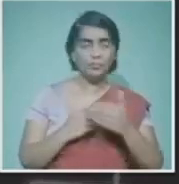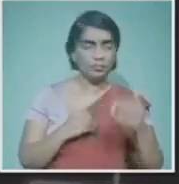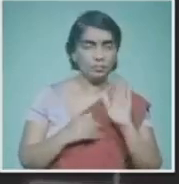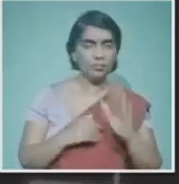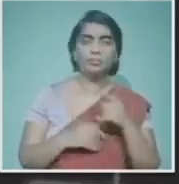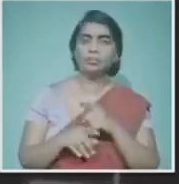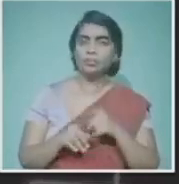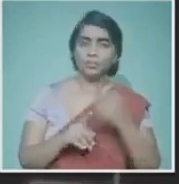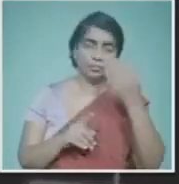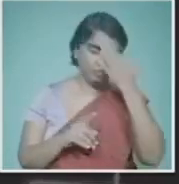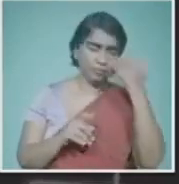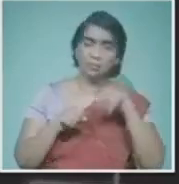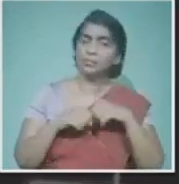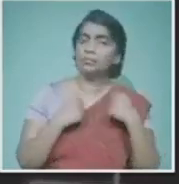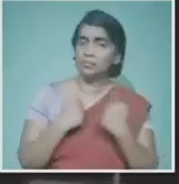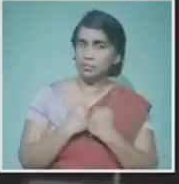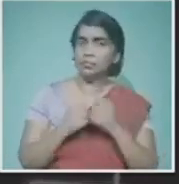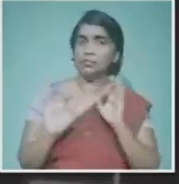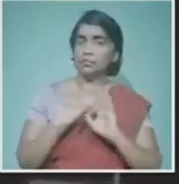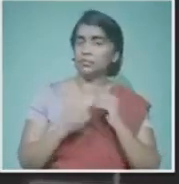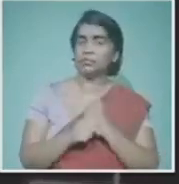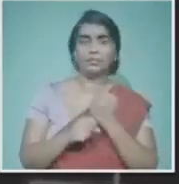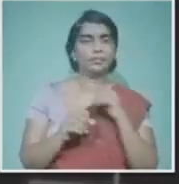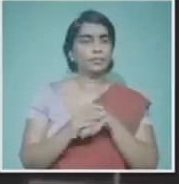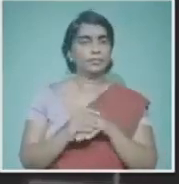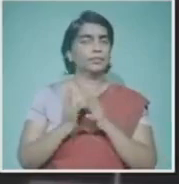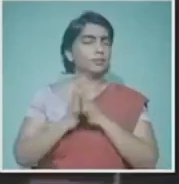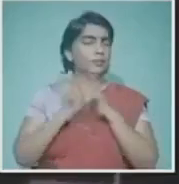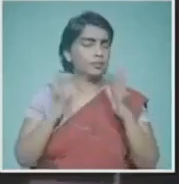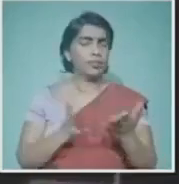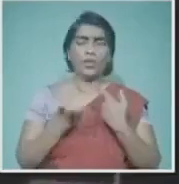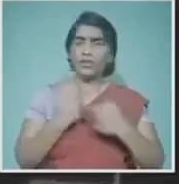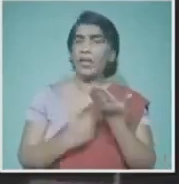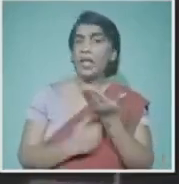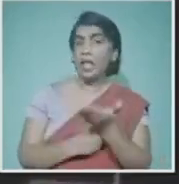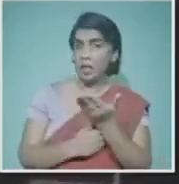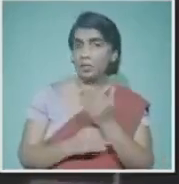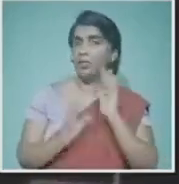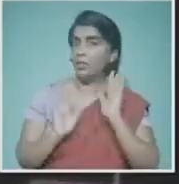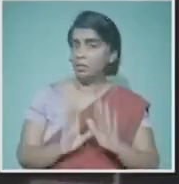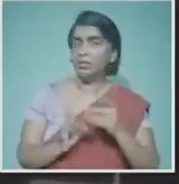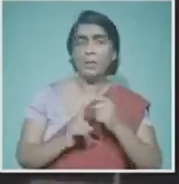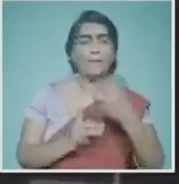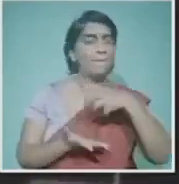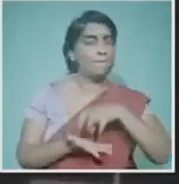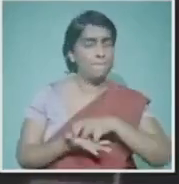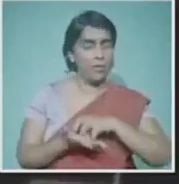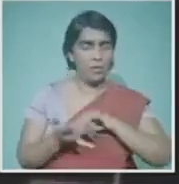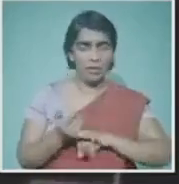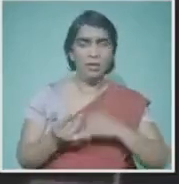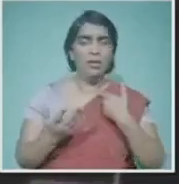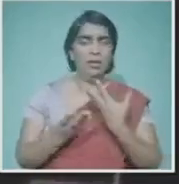பொழுதுதான் அரசியலமைப்பிலே உறுதிப்படுத்தப்பட்டிருக்கிற 13வது சரத்து மாகாண முறைமைகள் கை நழுவி இன்று வரைக்கும் மாகாண தேர்தல் நடத்தப்படாமல்